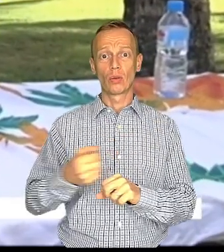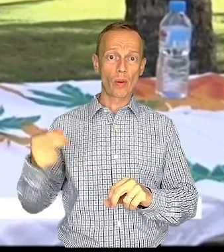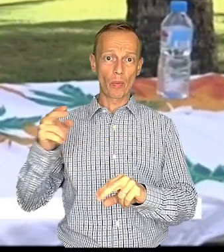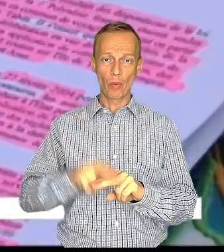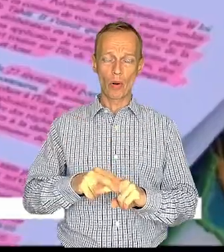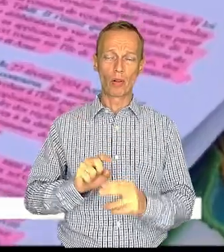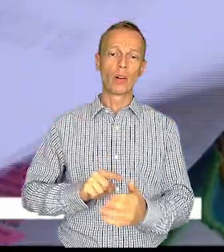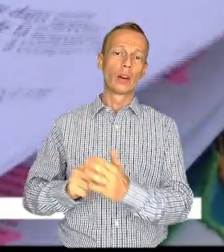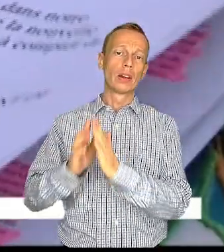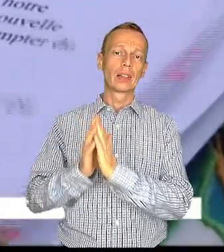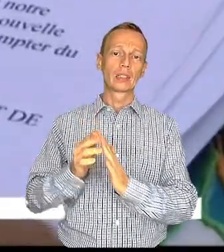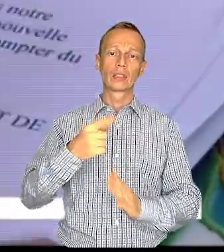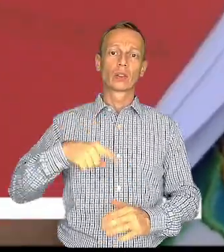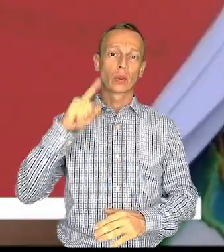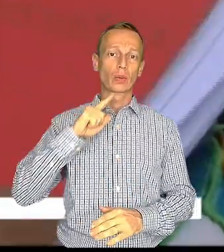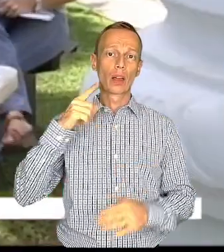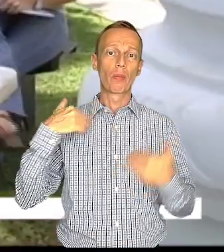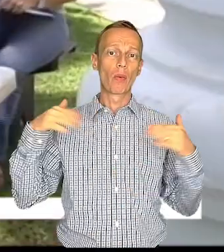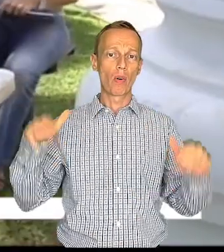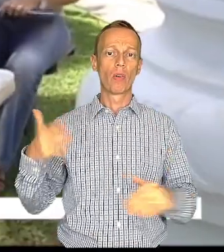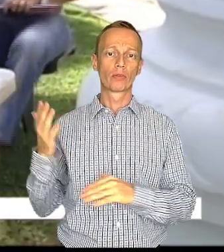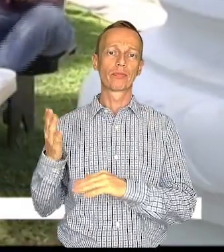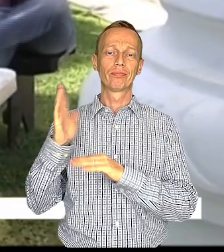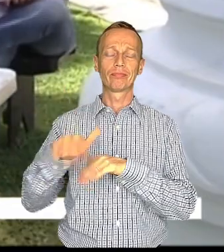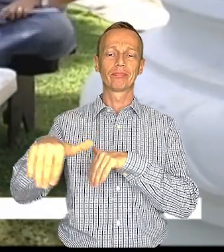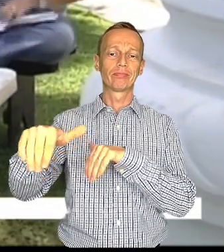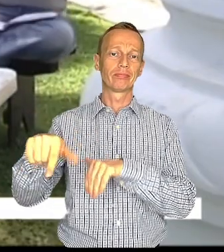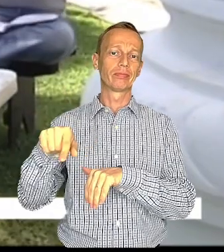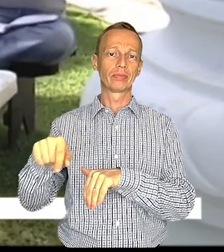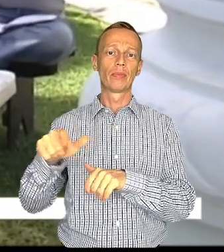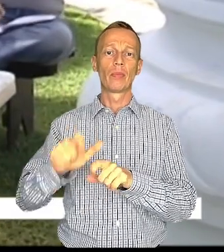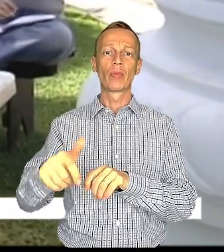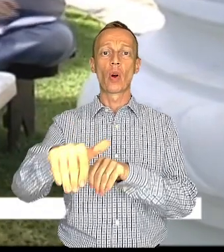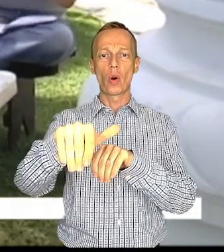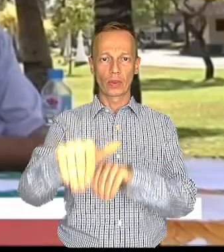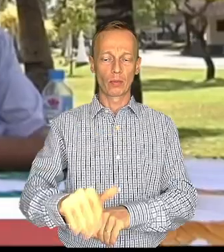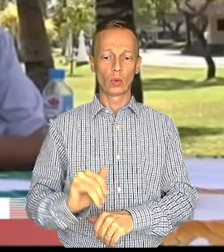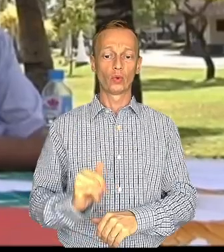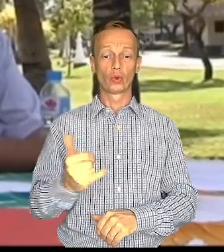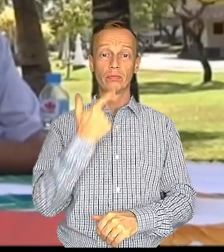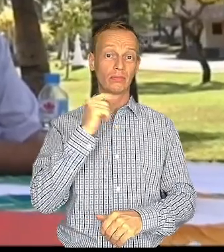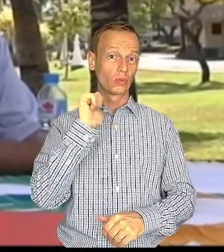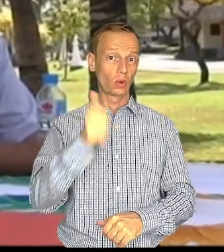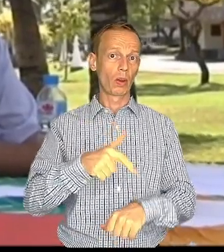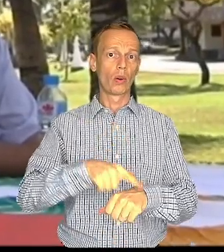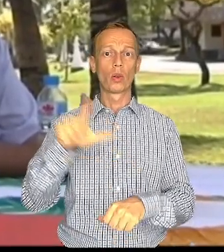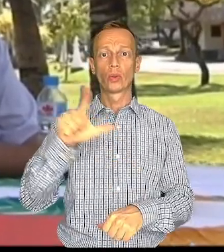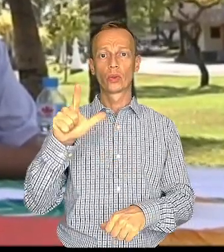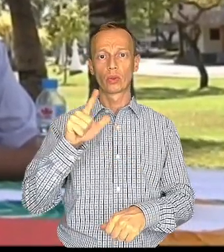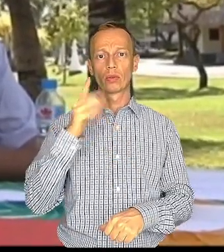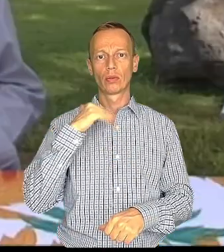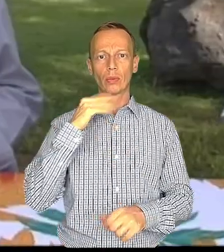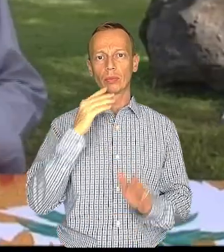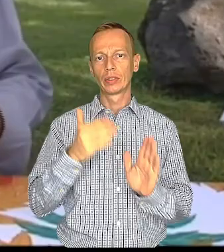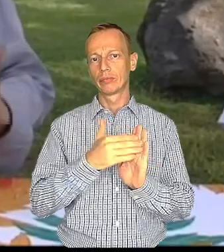corps sera exposé à Notre-Dame des Anges à partir de 16h et son inhumation suivra ce jeudi, donc demain, à